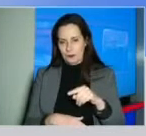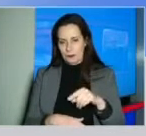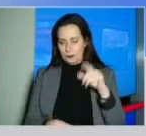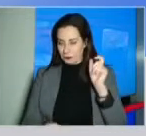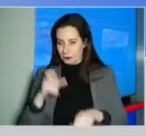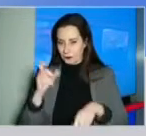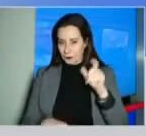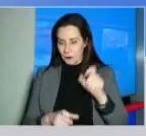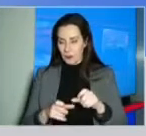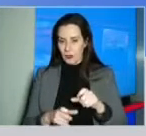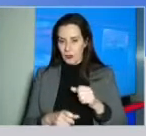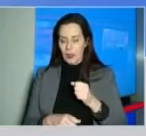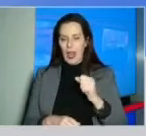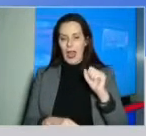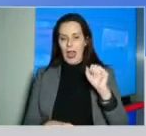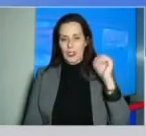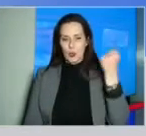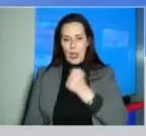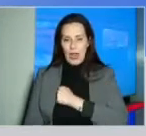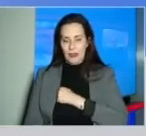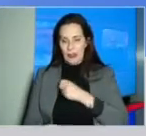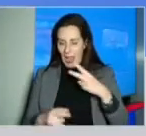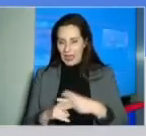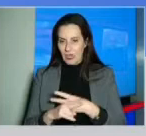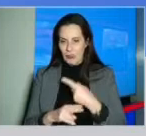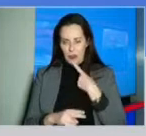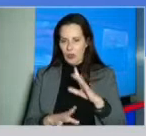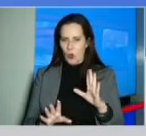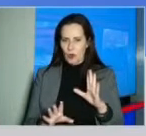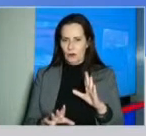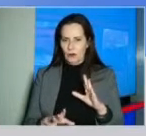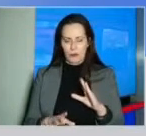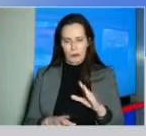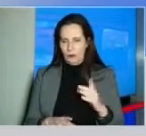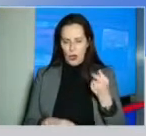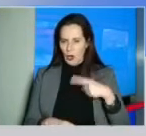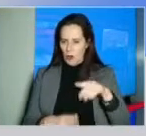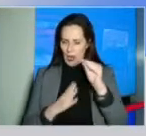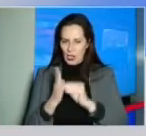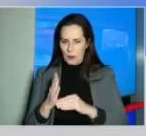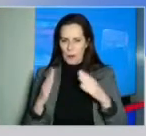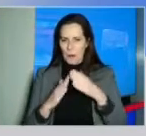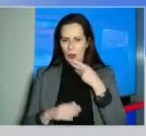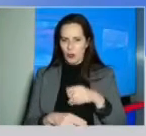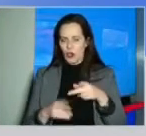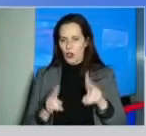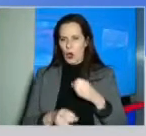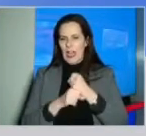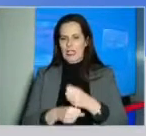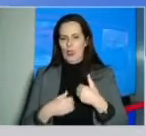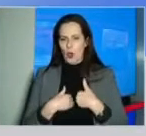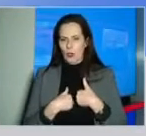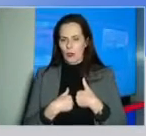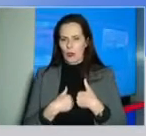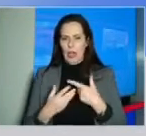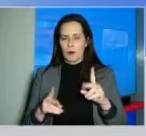שאנשי הכיפה הסרוגה, הציונות הדתית הקלאסית, אולי המיינסטרים יגידו ויאמרו, אין מי שברשימה היום בבית היהודי שיכול לייצג אותנו,